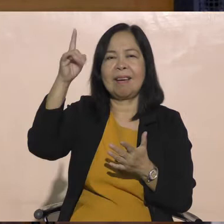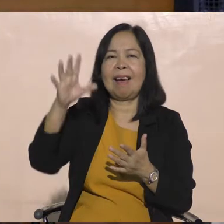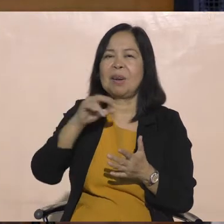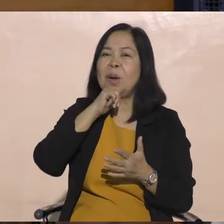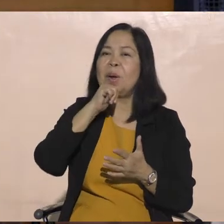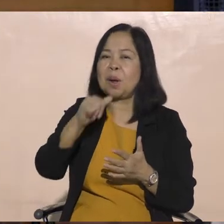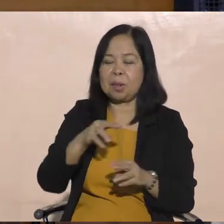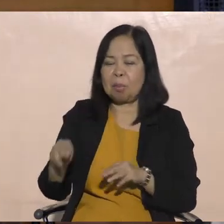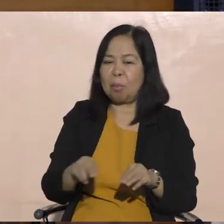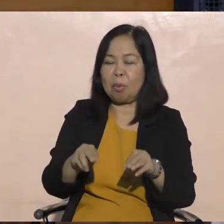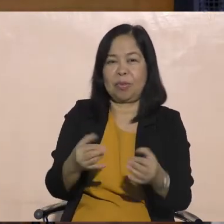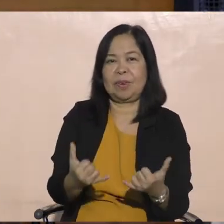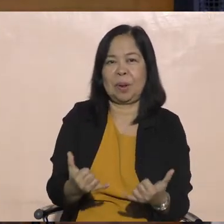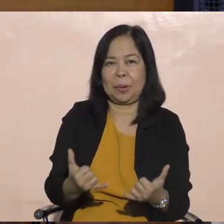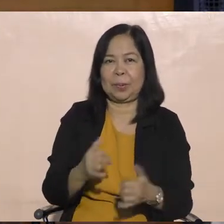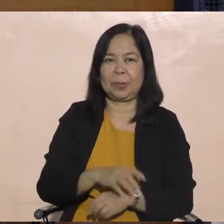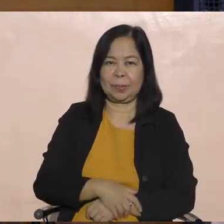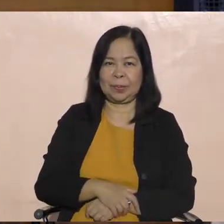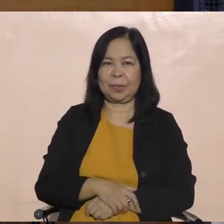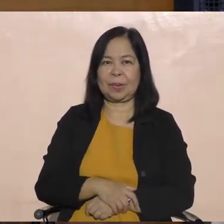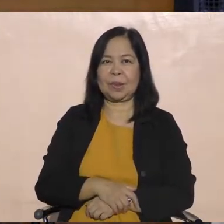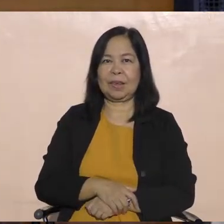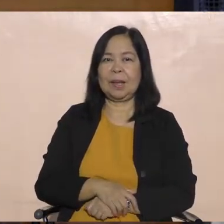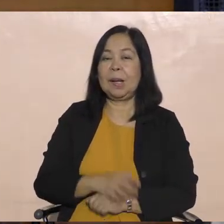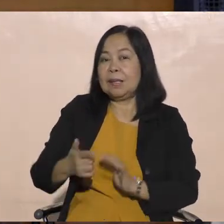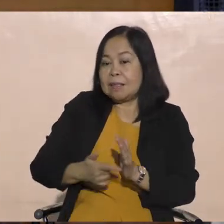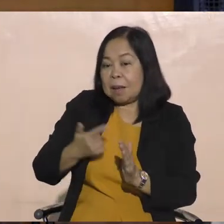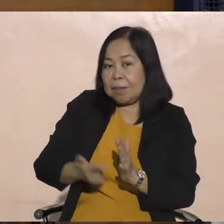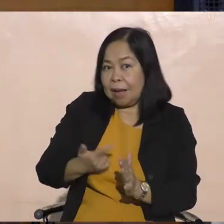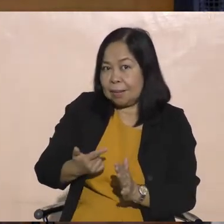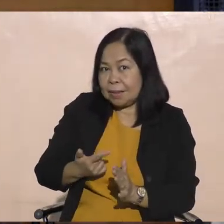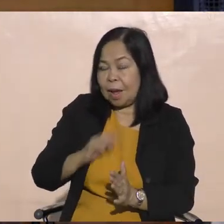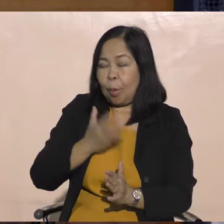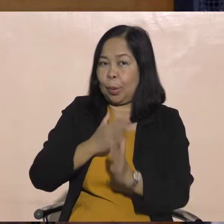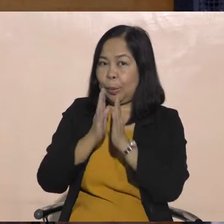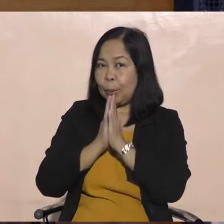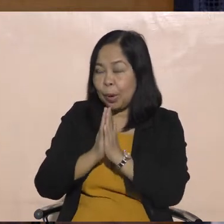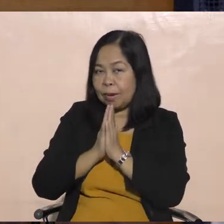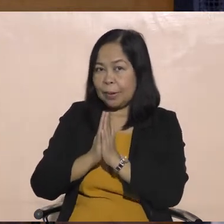a long, desperate delay. Usahay mga kaigsunan, ano na tayong mga pag-ampo?